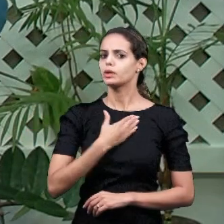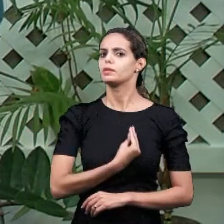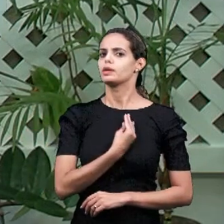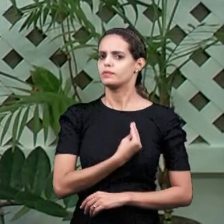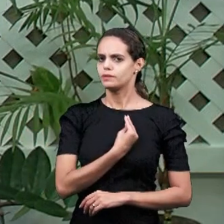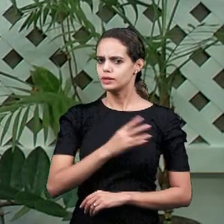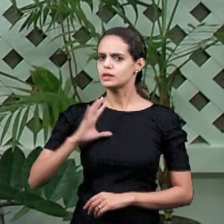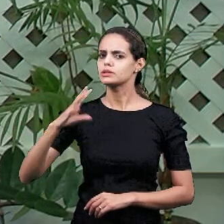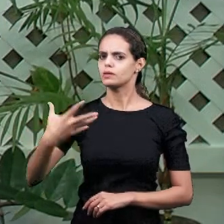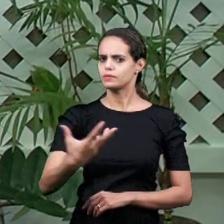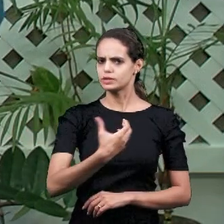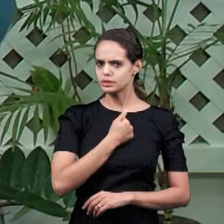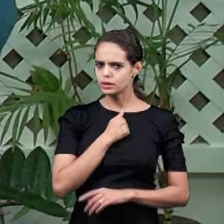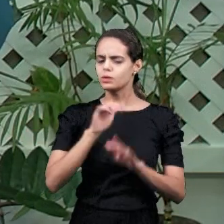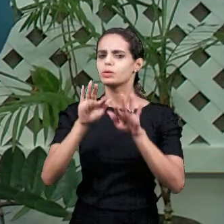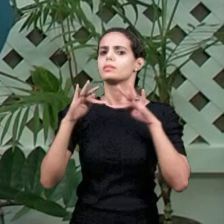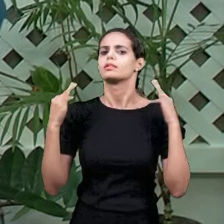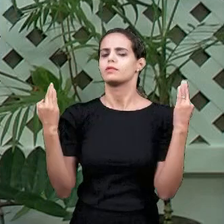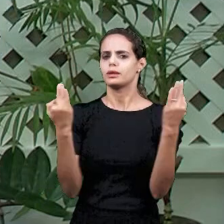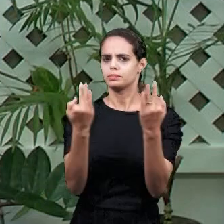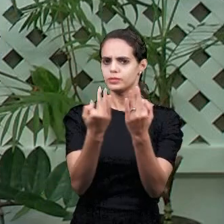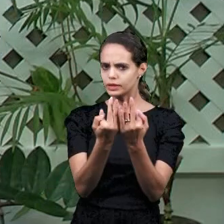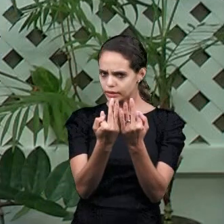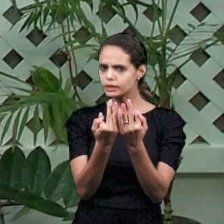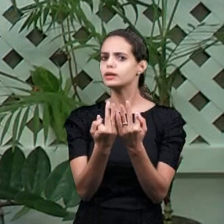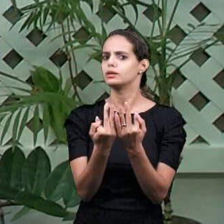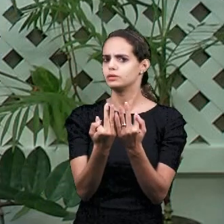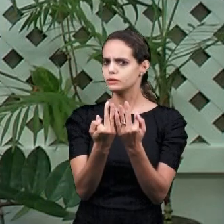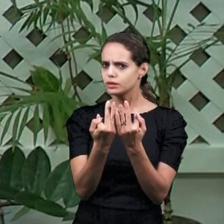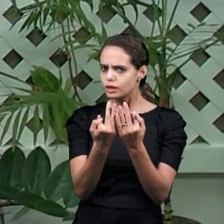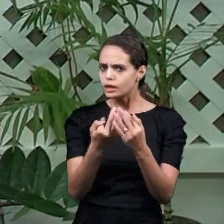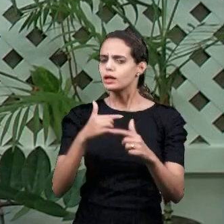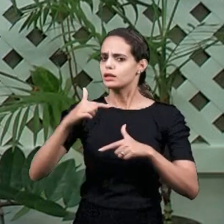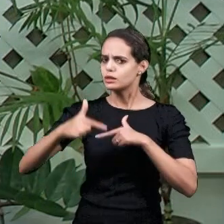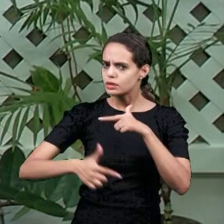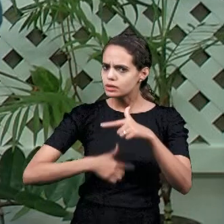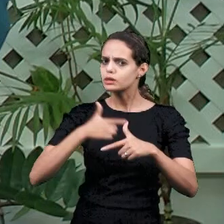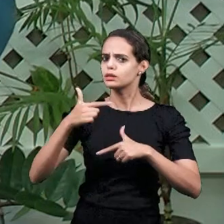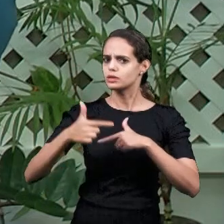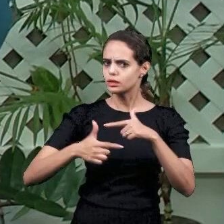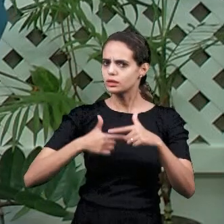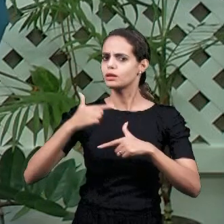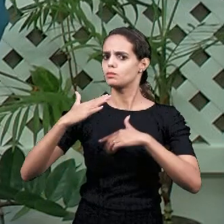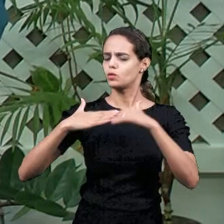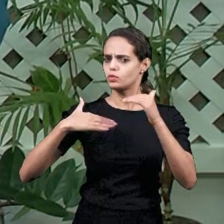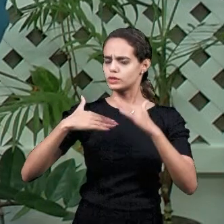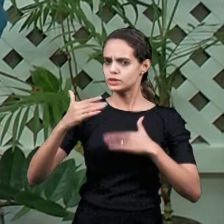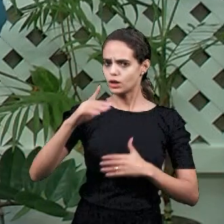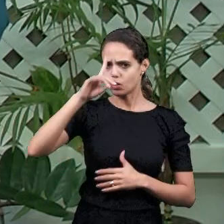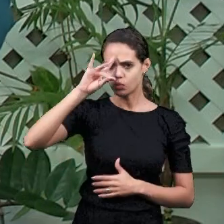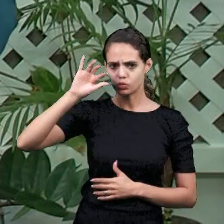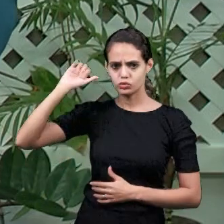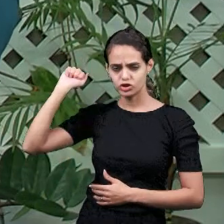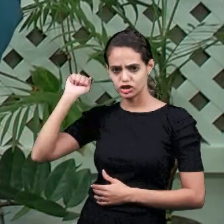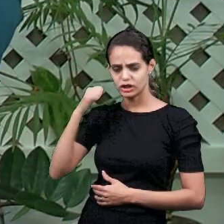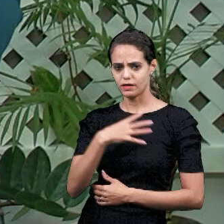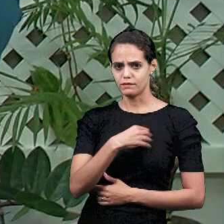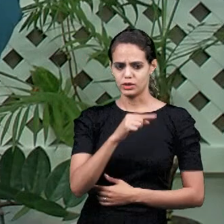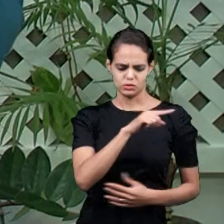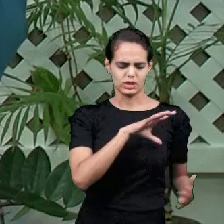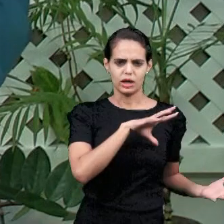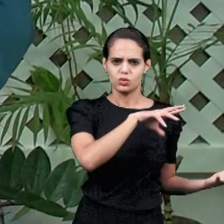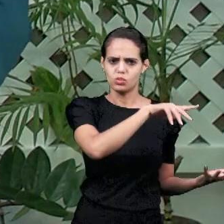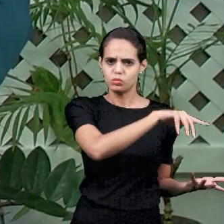votre emploi, vos enfants qui étaient dans le monde. Si ce n'est pas ça, pourquoi évangile alors? Pourquoi œuvre